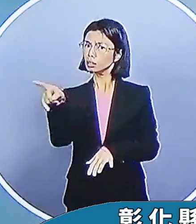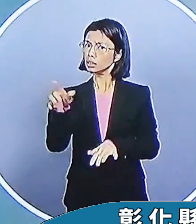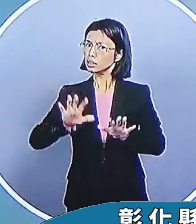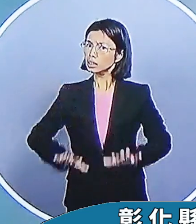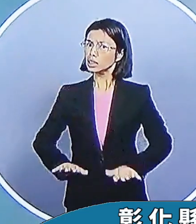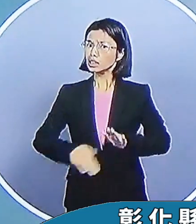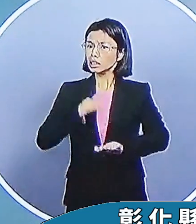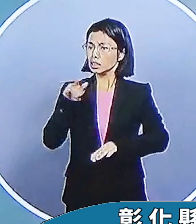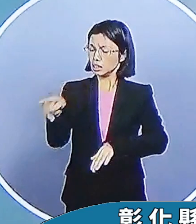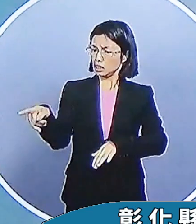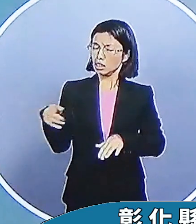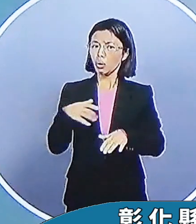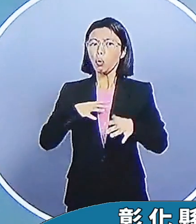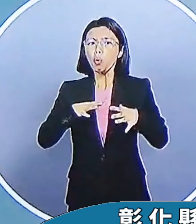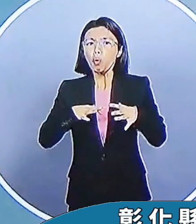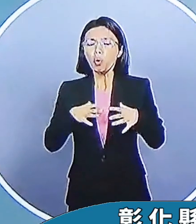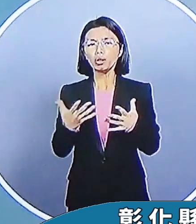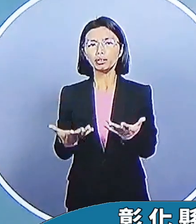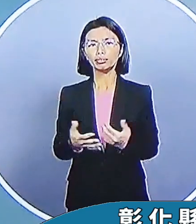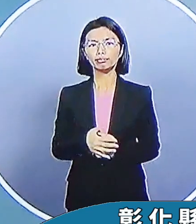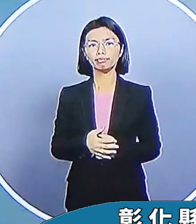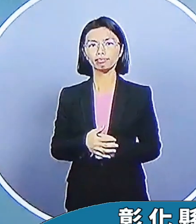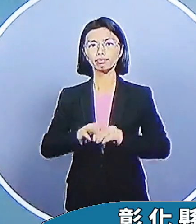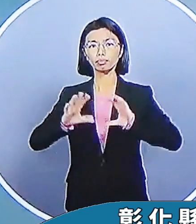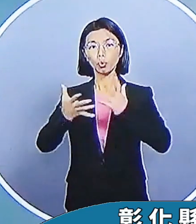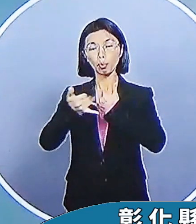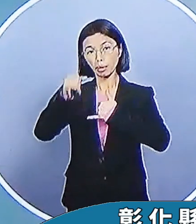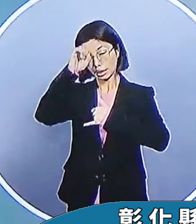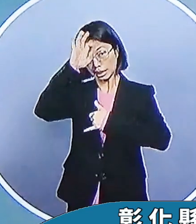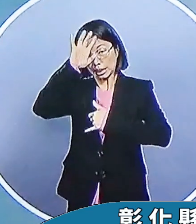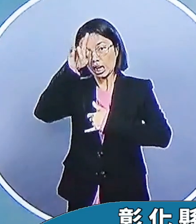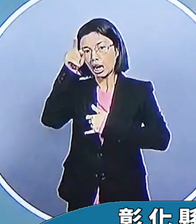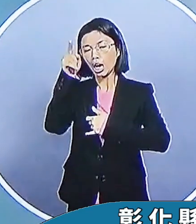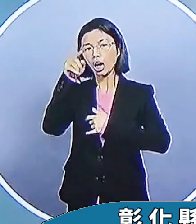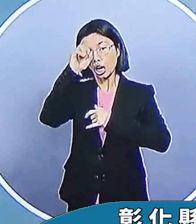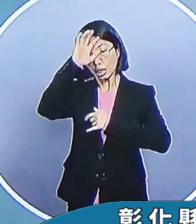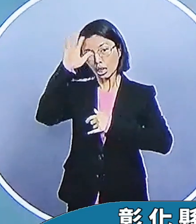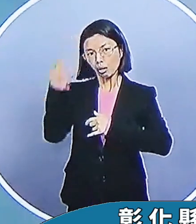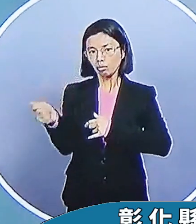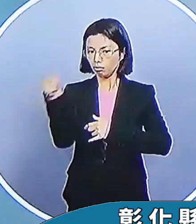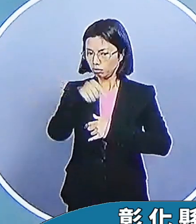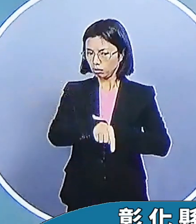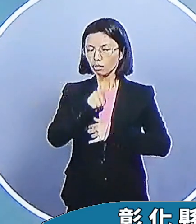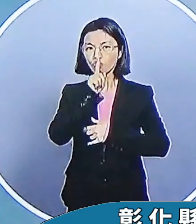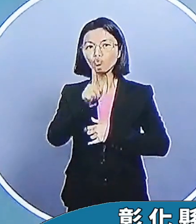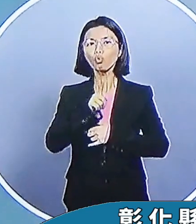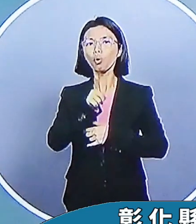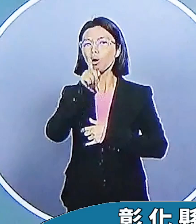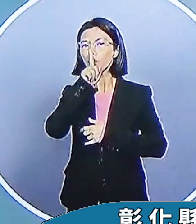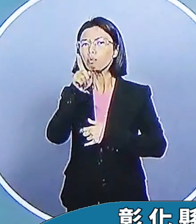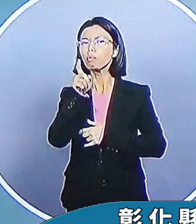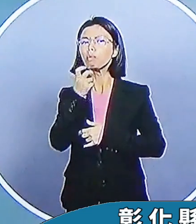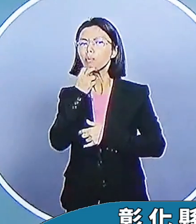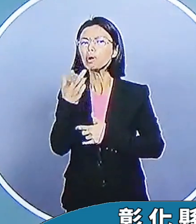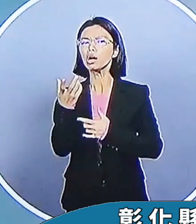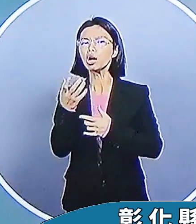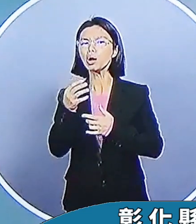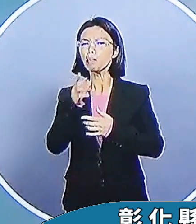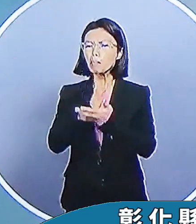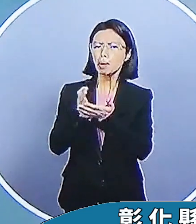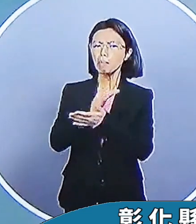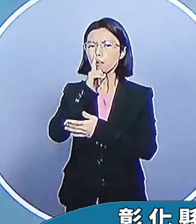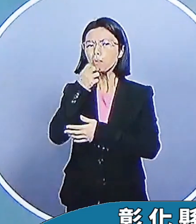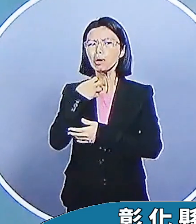其成，甚至你的哦国民党的党主席来中华的时阵，讲中央政府无补助中